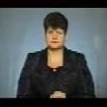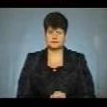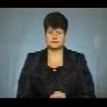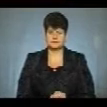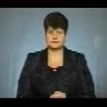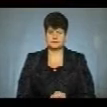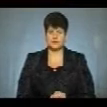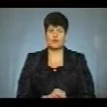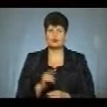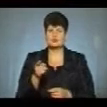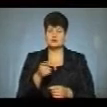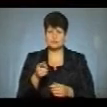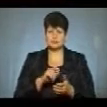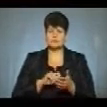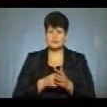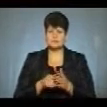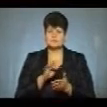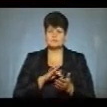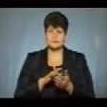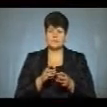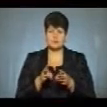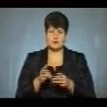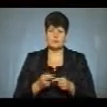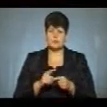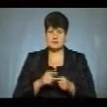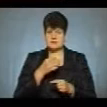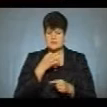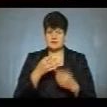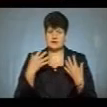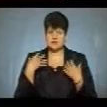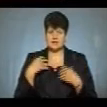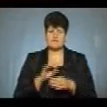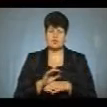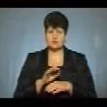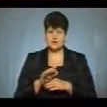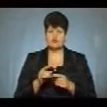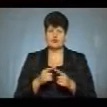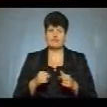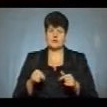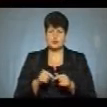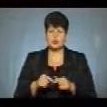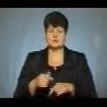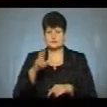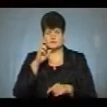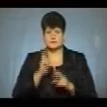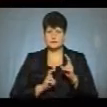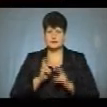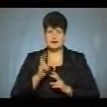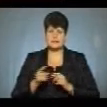У Тернополі вімкнули централізоване опалення. Про це повідомив начальник виробничо-технічного відділу комунального